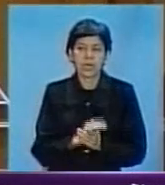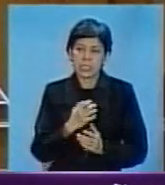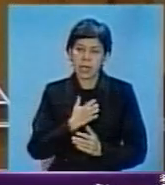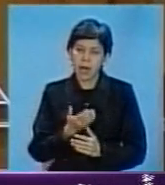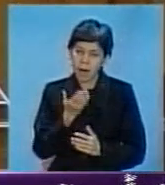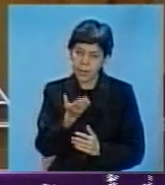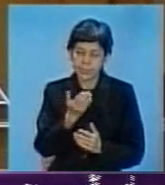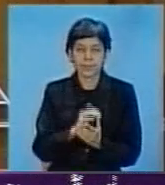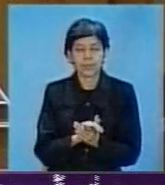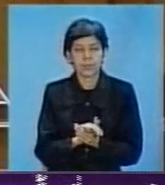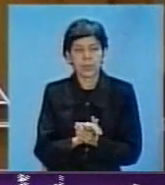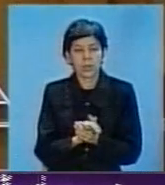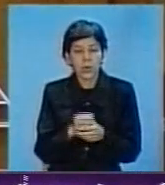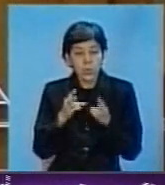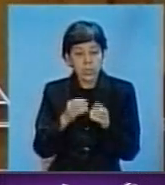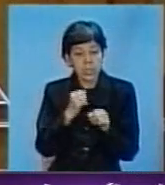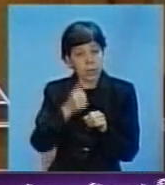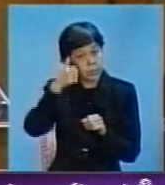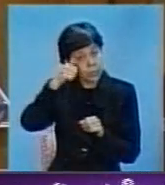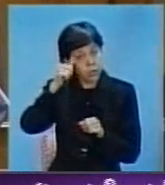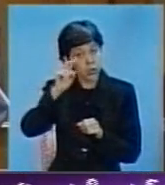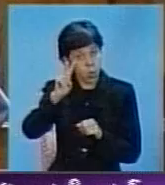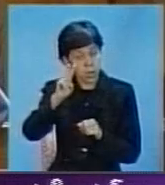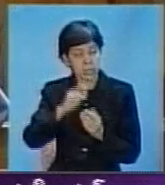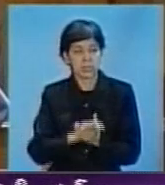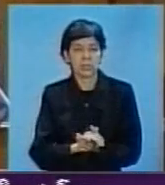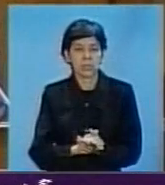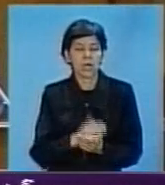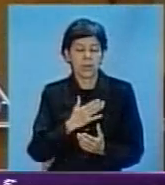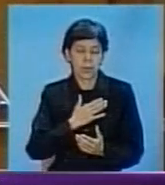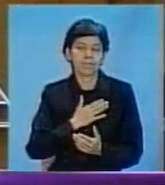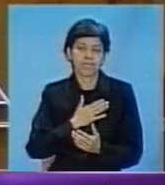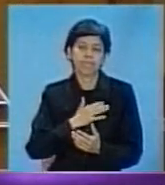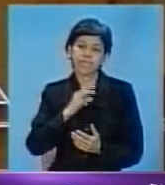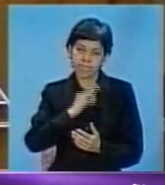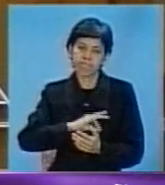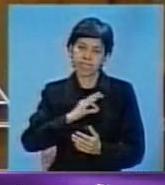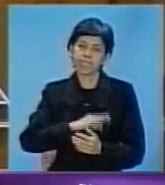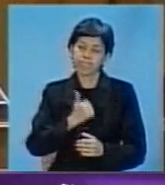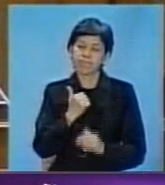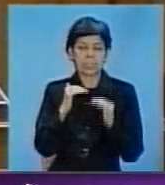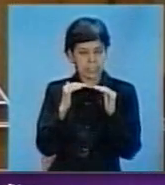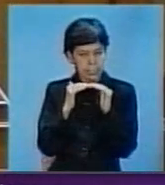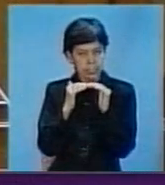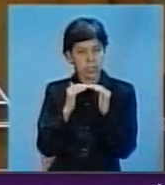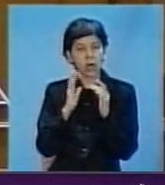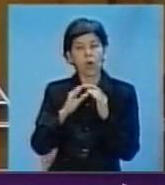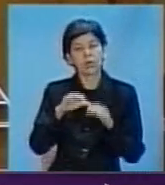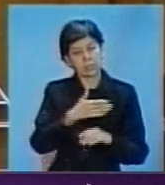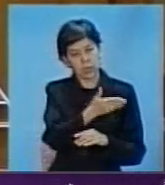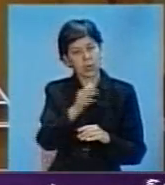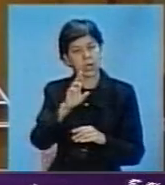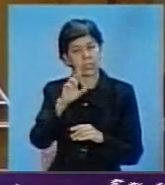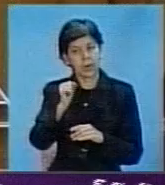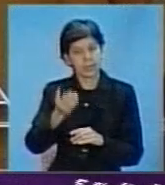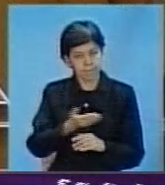พื่อที่จะบอกว่ากระบวนการ2วันที่ผ่านมาผมถือว่าเป็นกระบวนการและเป็นสิทธิอันชอบธรรมของสมาชิกรั